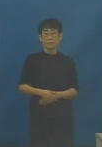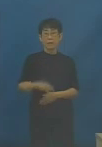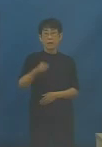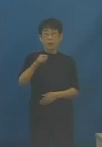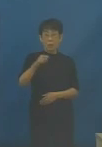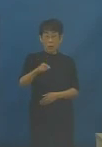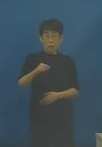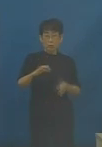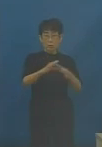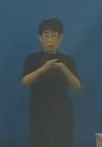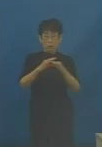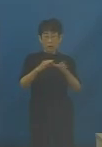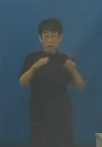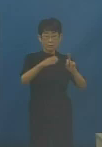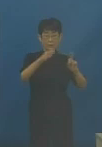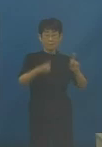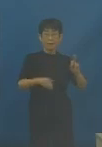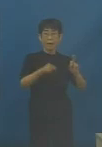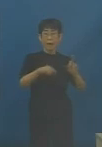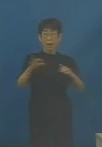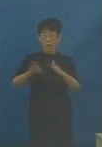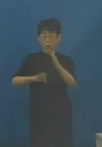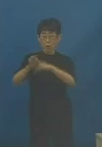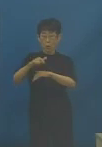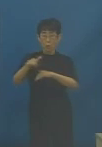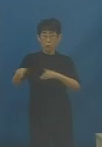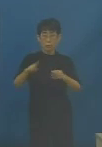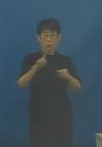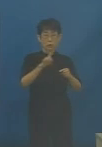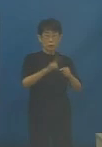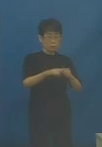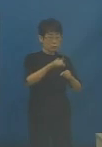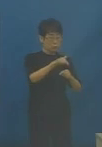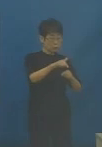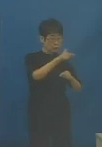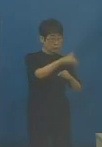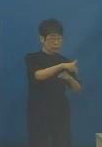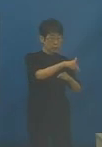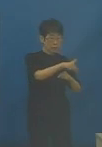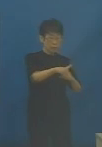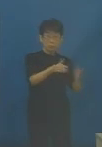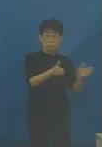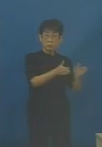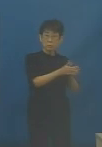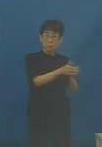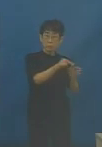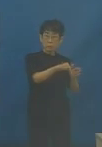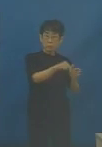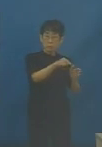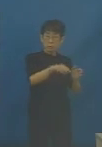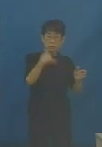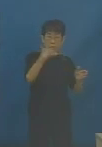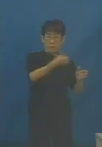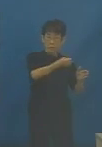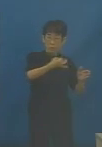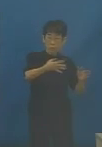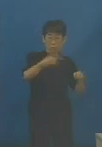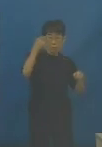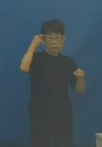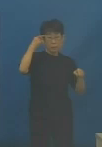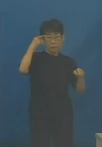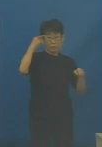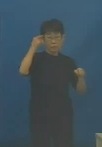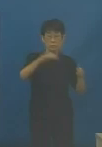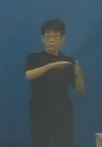クトセンターを東部それから中西部、これ多分中西部の番号ですかね、かと思い